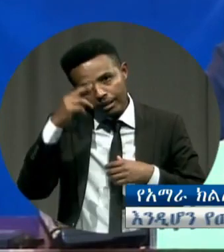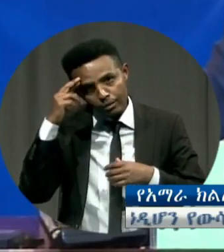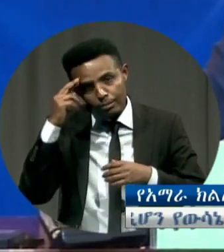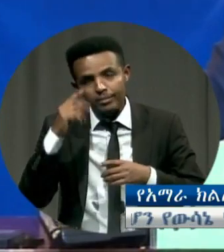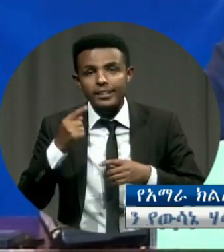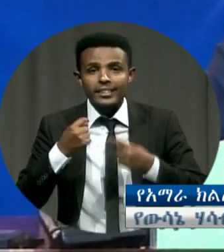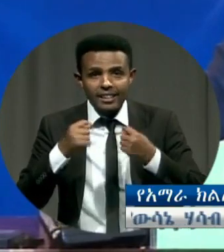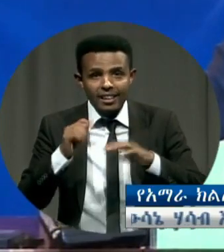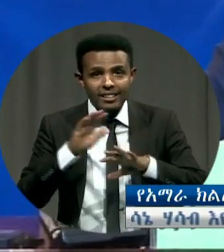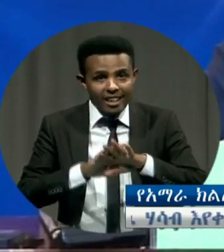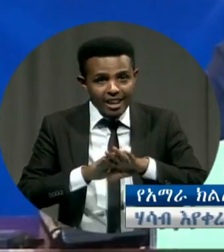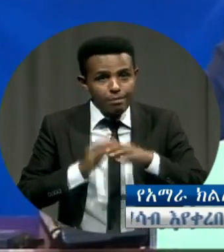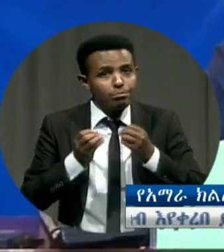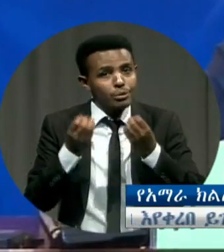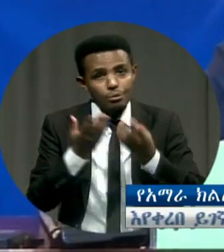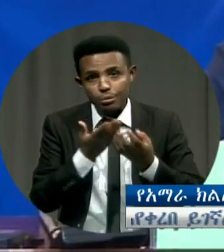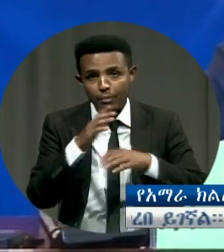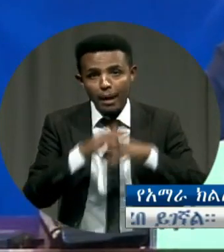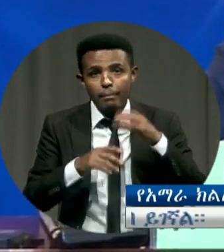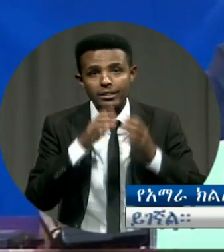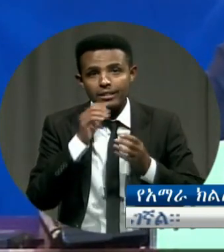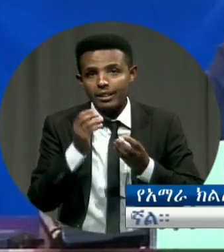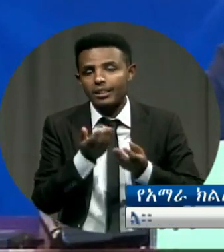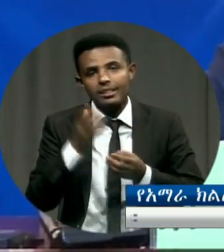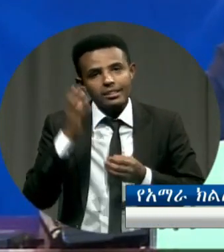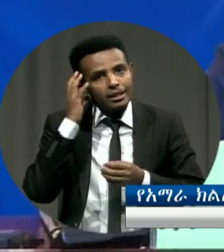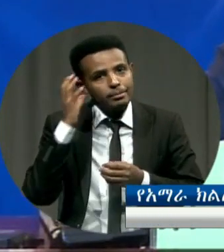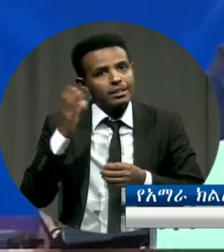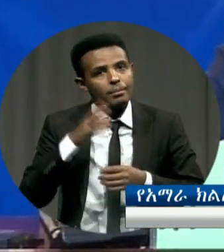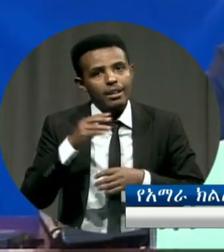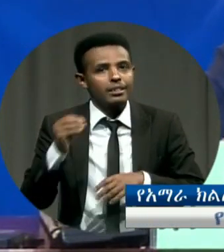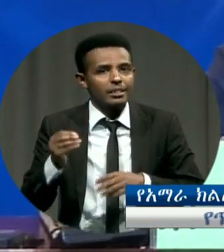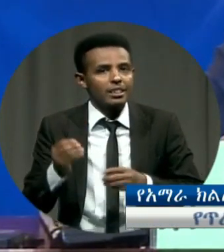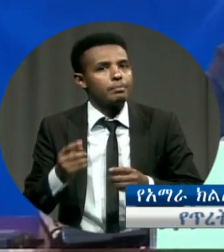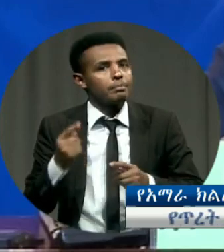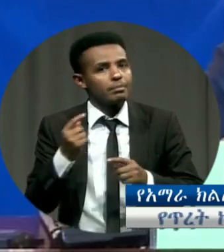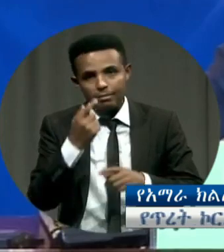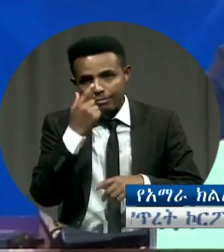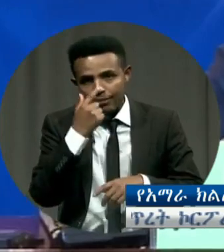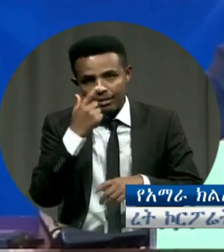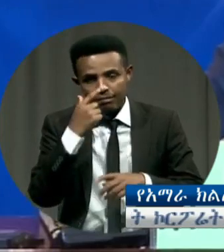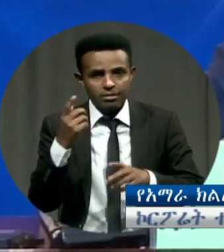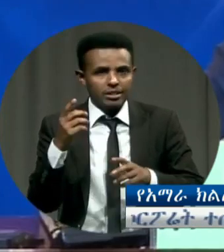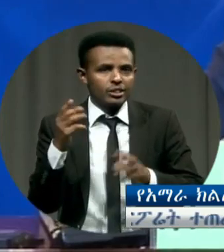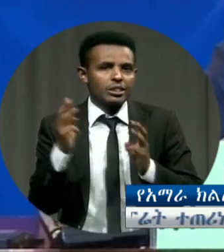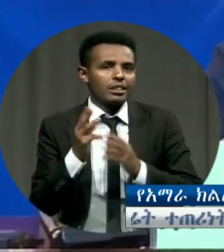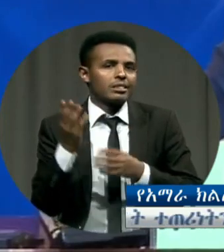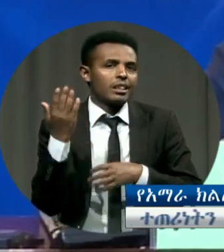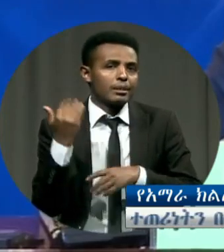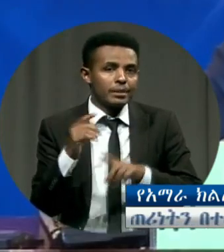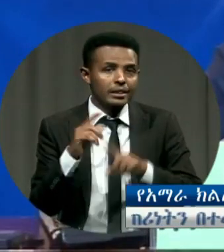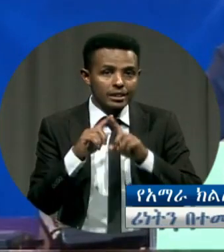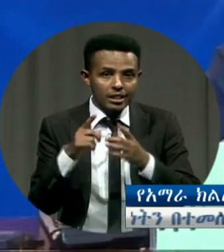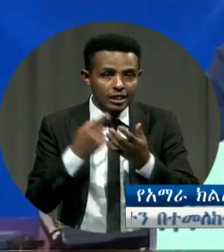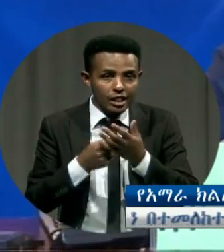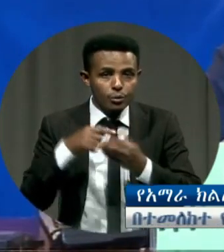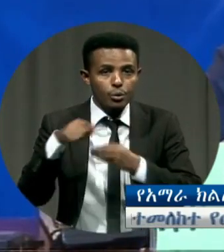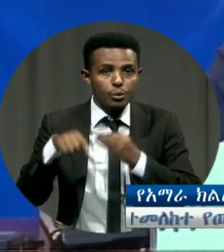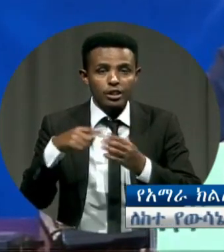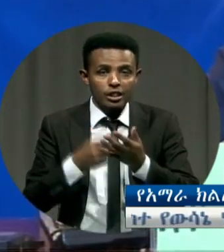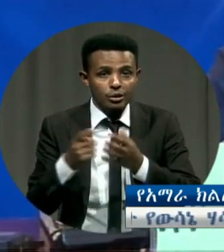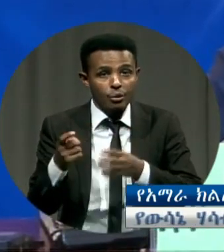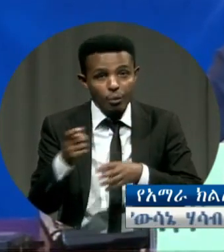ላይ ብዙ ነገር ማይመች ነገር ስለሚሰማና ፕራክቲካልም ችግር ስለነበር ማለት ነው። ዞሮ ዞሮ ግን ይሄ ከመሆኑ በፊት ግን